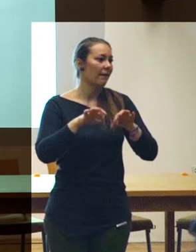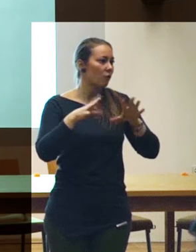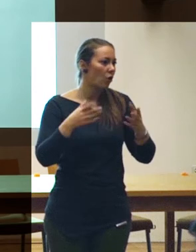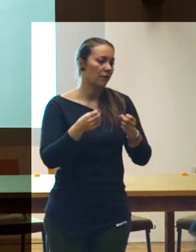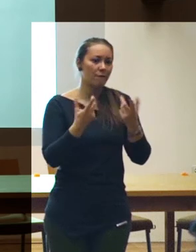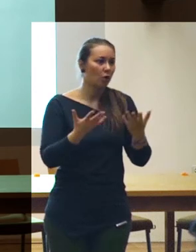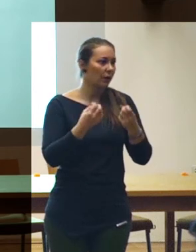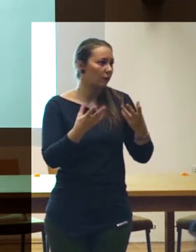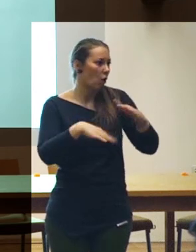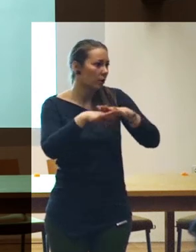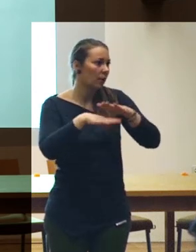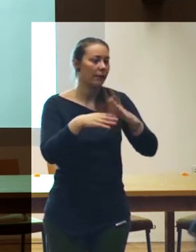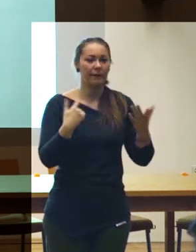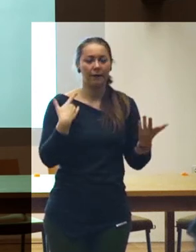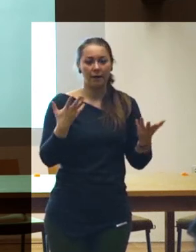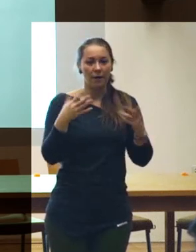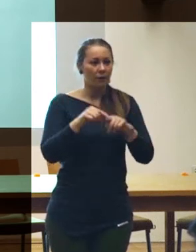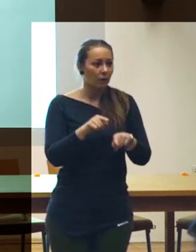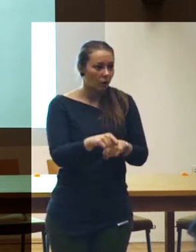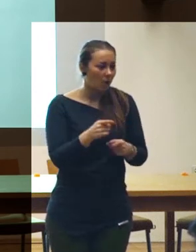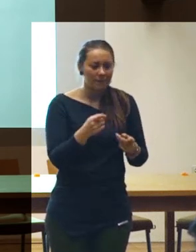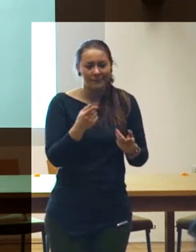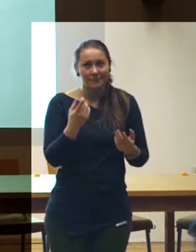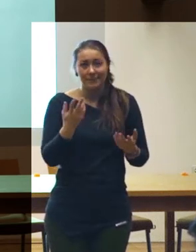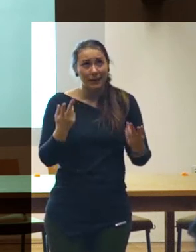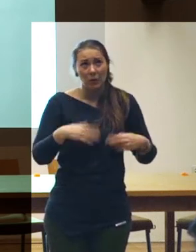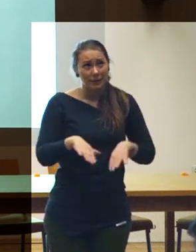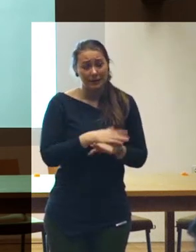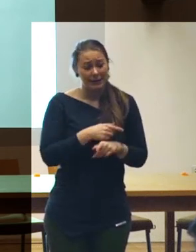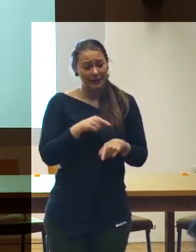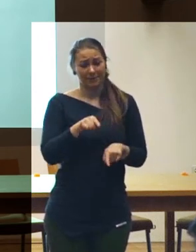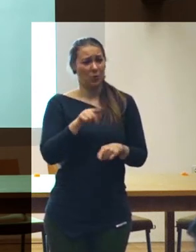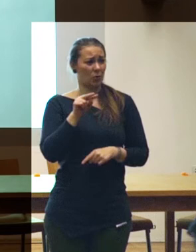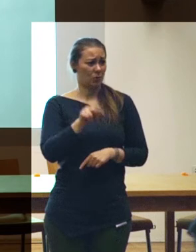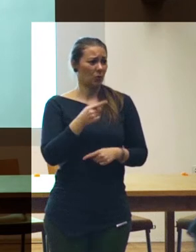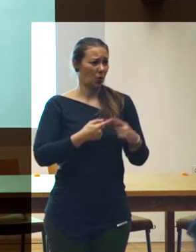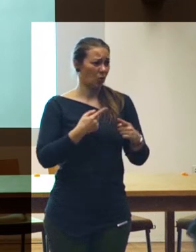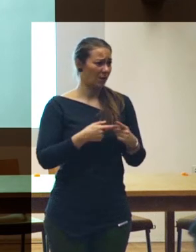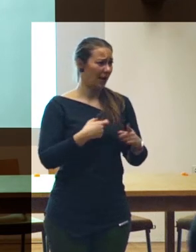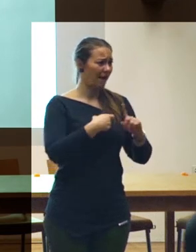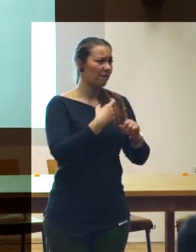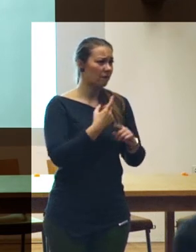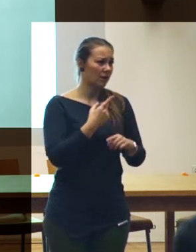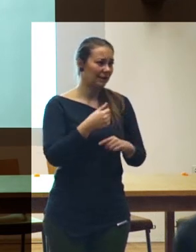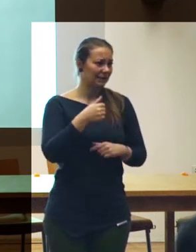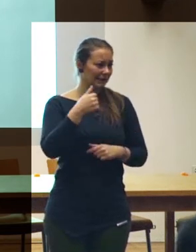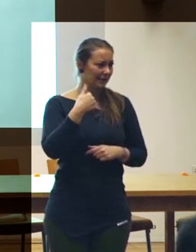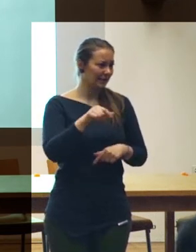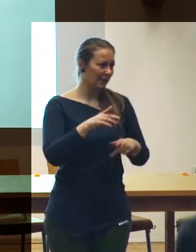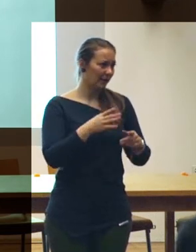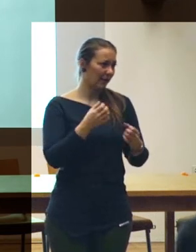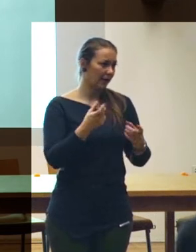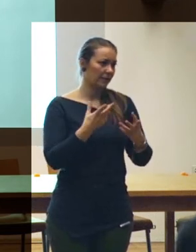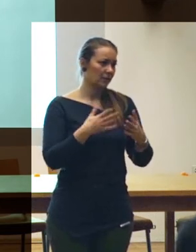protože tam prostě jsou ženy jenom minimálně, takže mi to přijde fakt divný. Ale většině lidí to přijde normální.